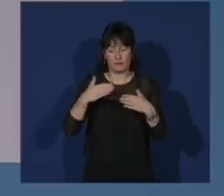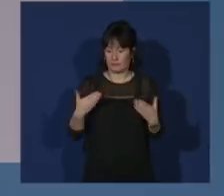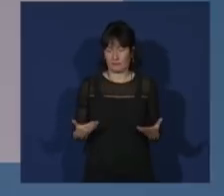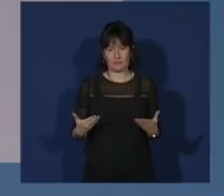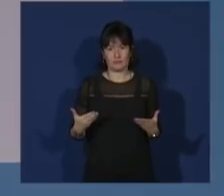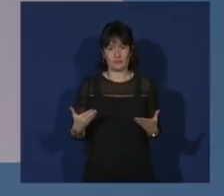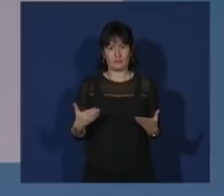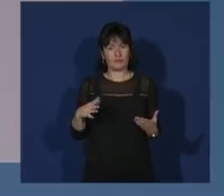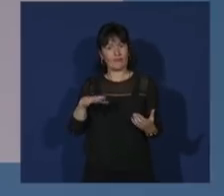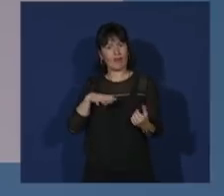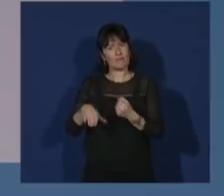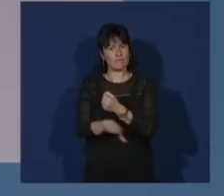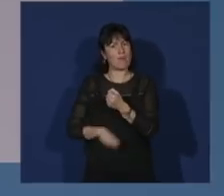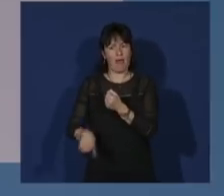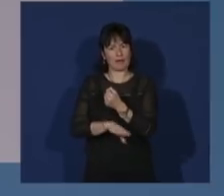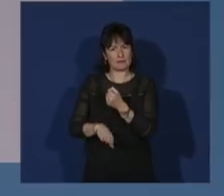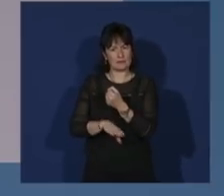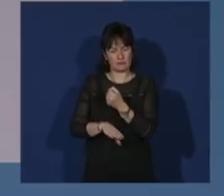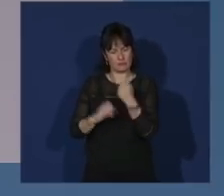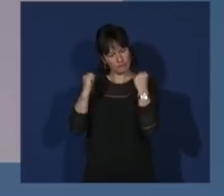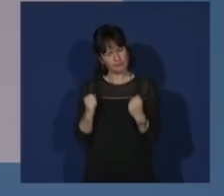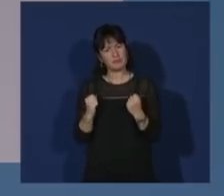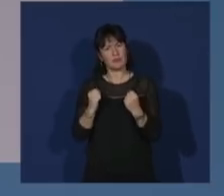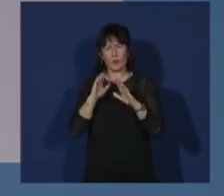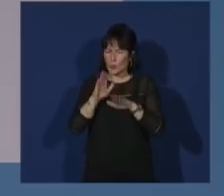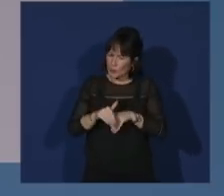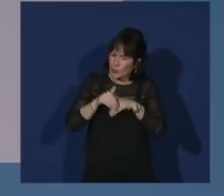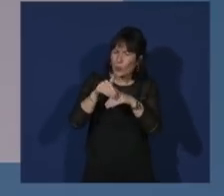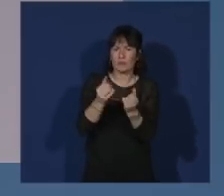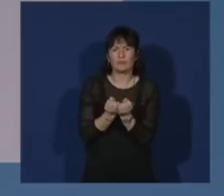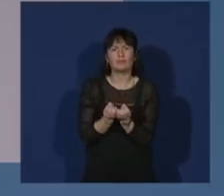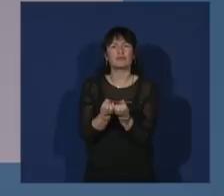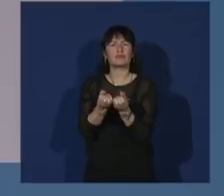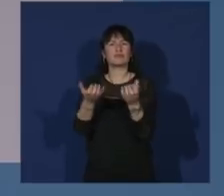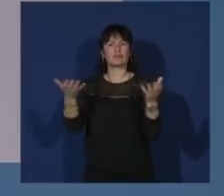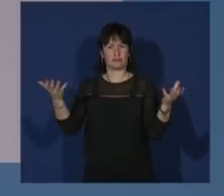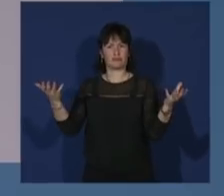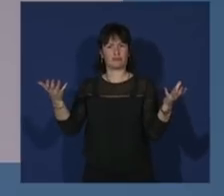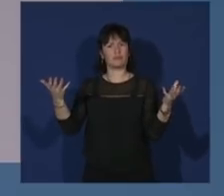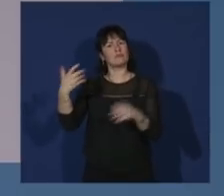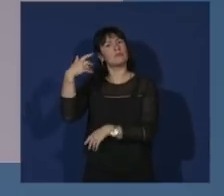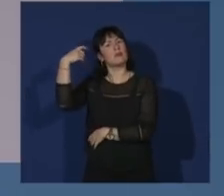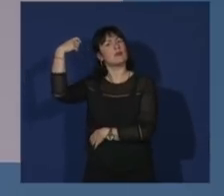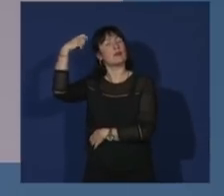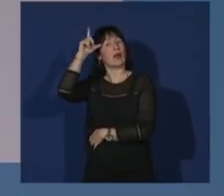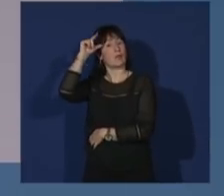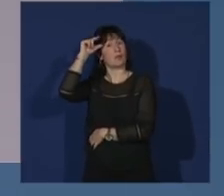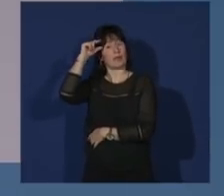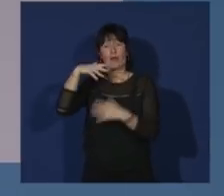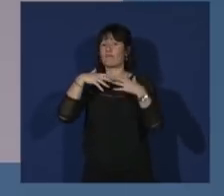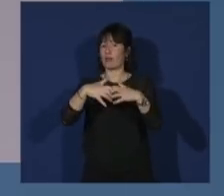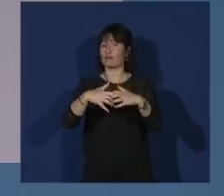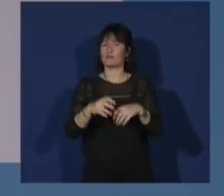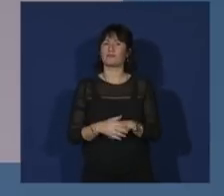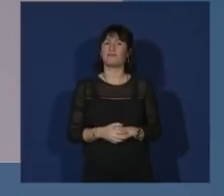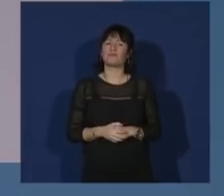des fondations pour continuer à renforcer et à faire grandir notre mouvement, La République en marche. Vous le